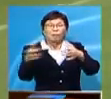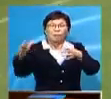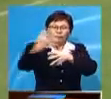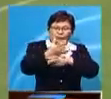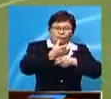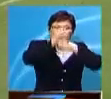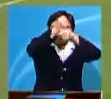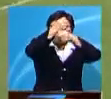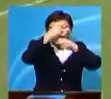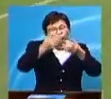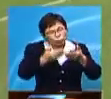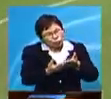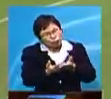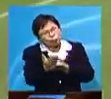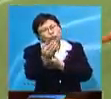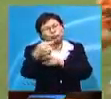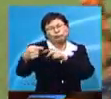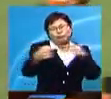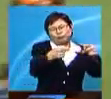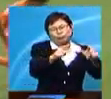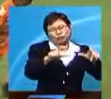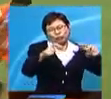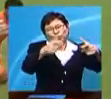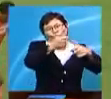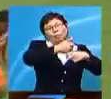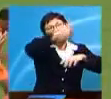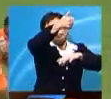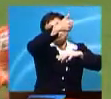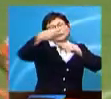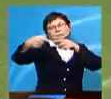Kemenangan Untuk terus bersaing di kelompok teratas saingan Lia